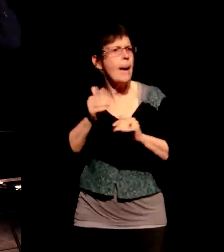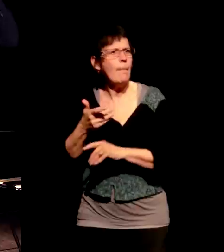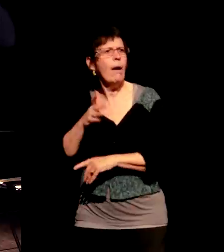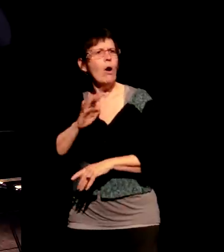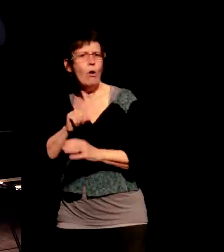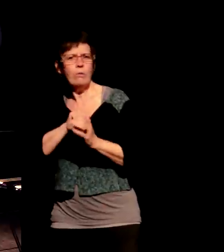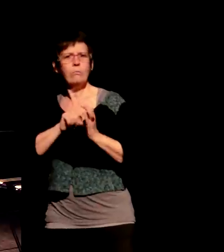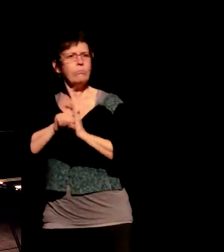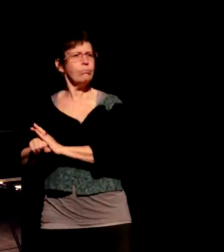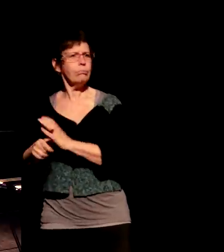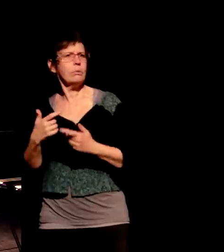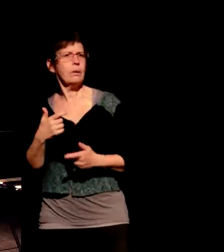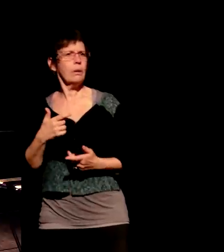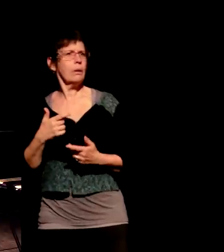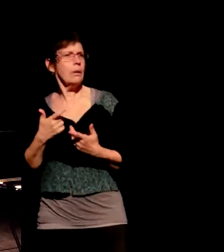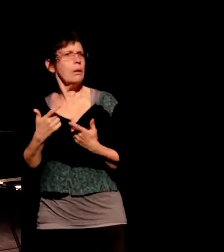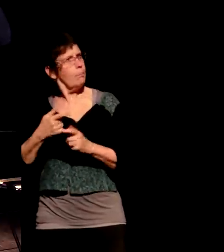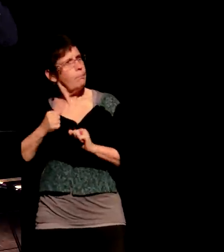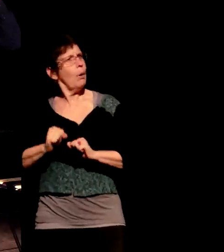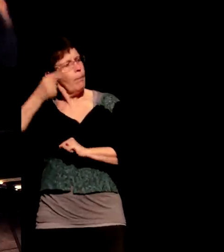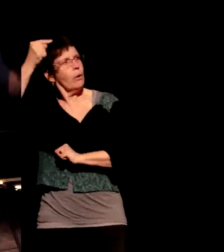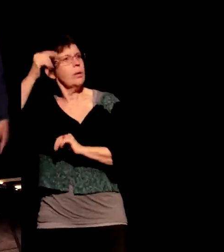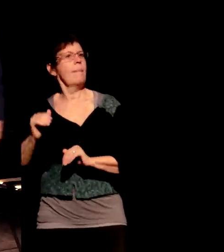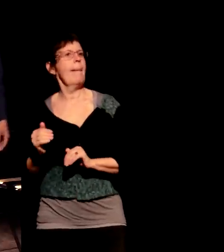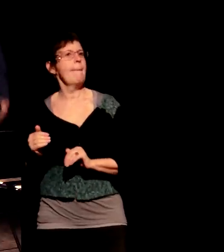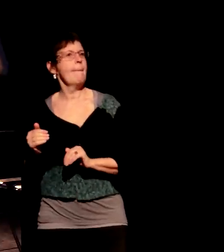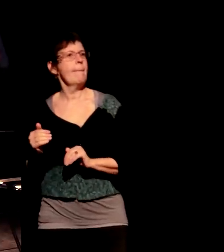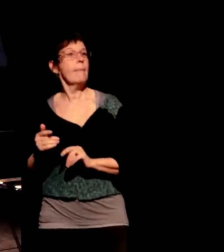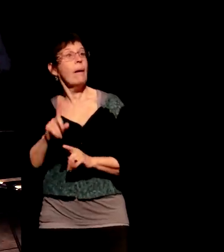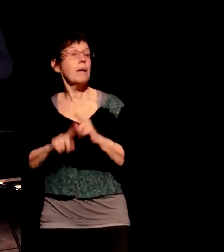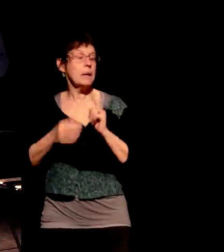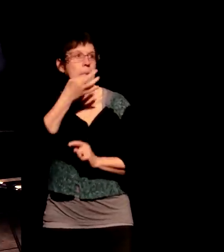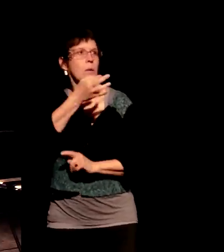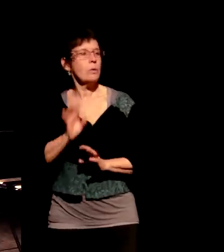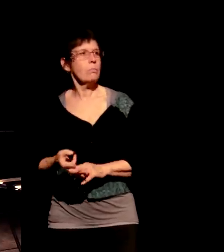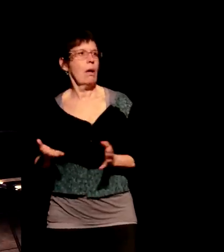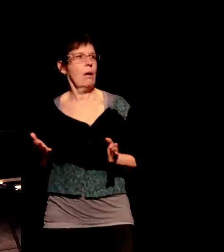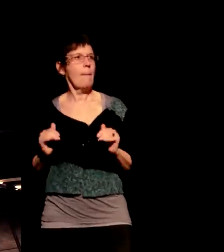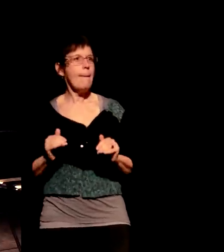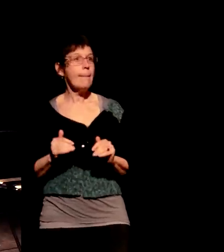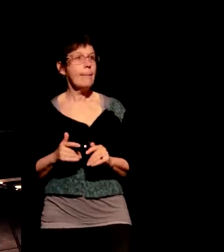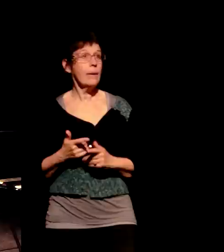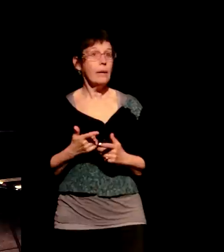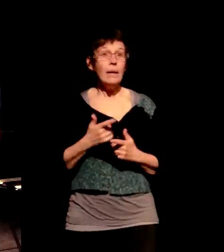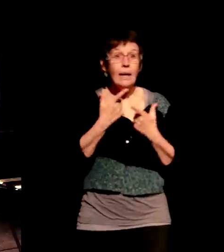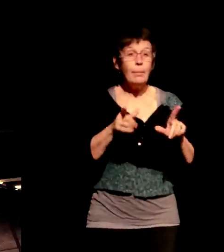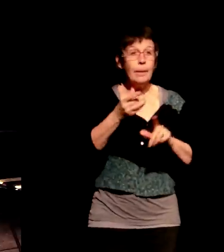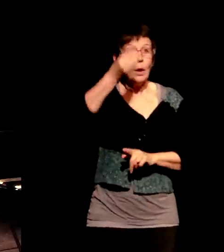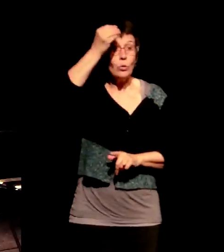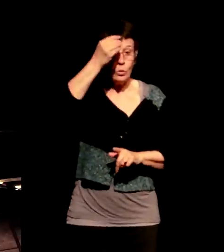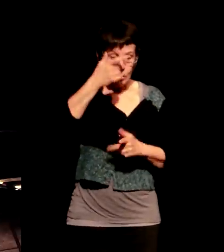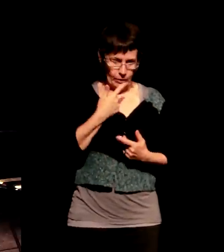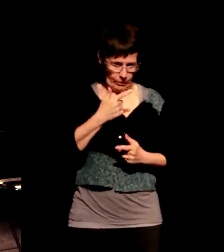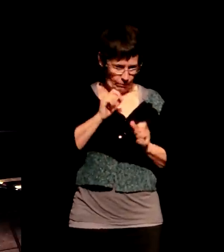on avait le droit de penser ce qu'on veut. On n'avait pas le droit de le dire, mais on avait le droit de le penser. Donc la définition de la liberté de conscience, c'est la possibilité de l'exprimer. Et